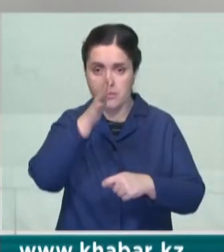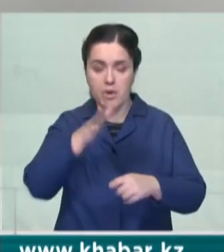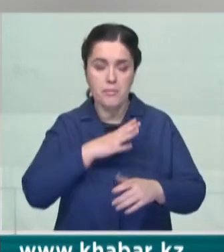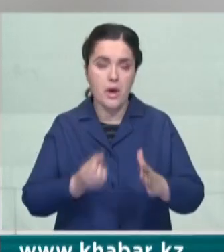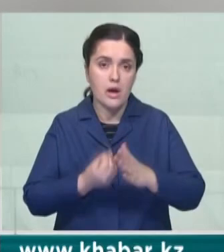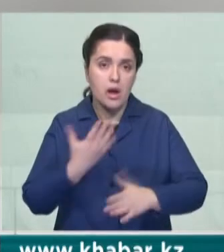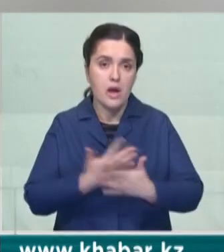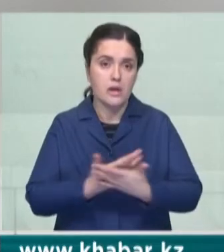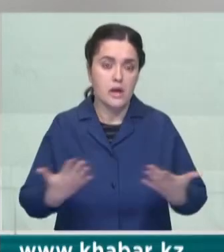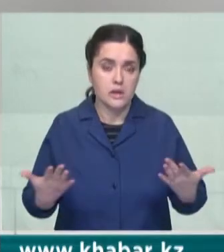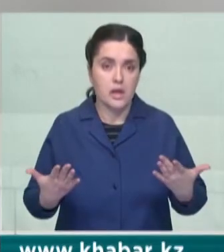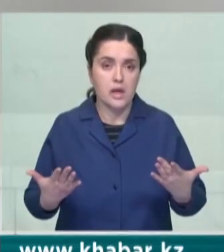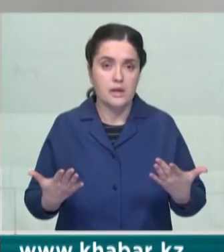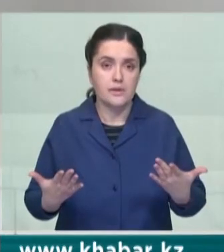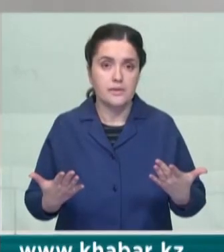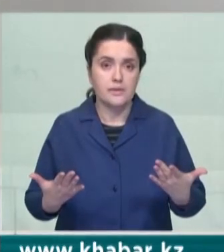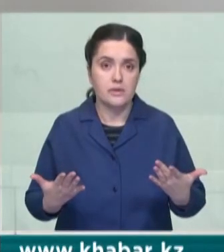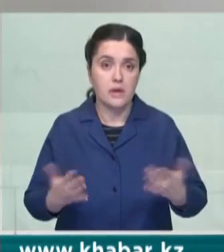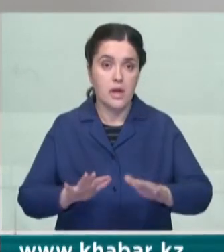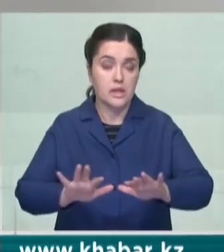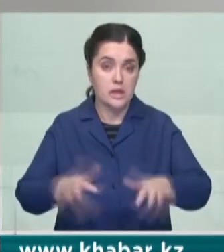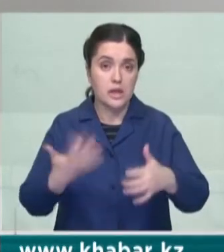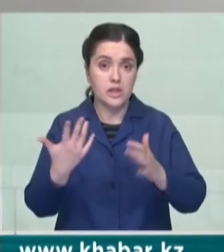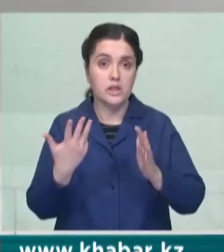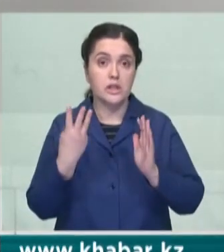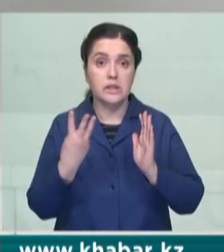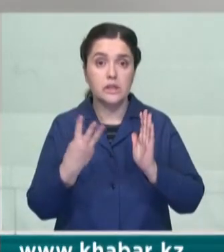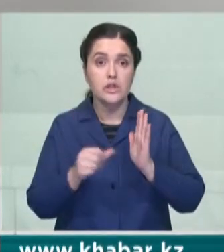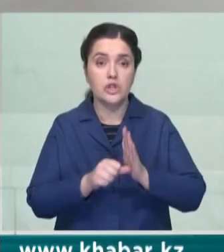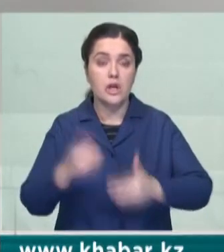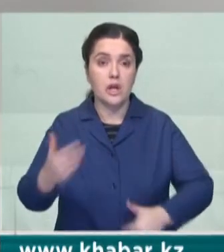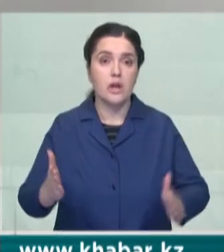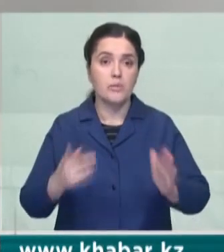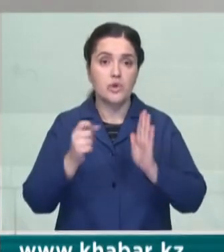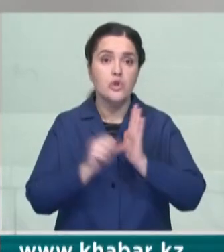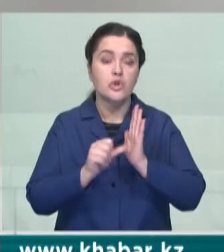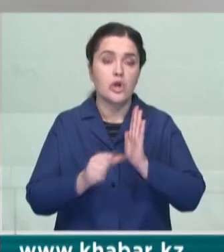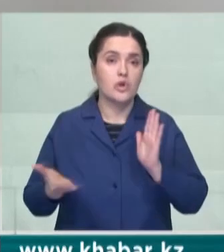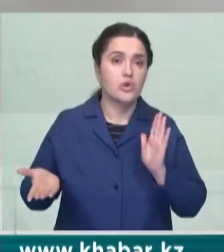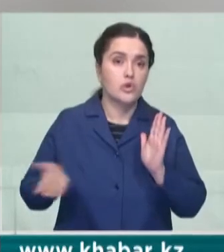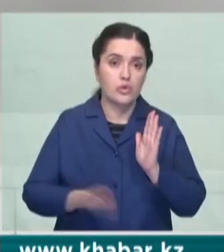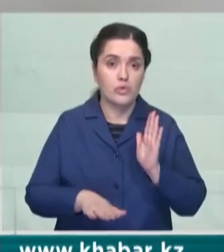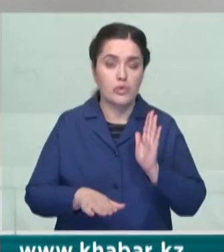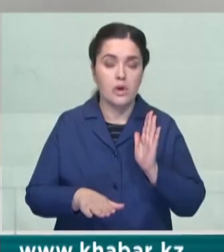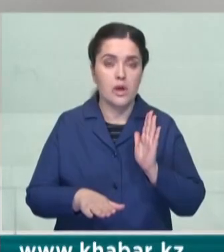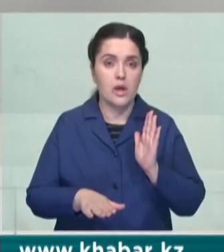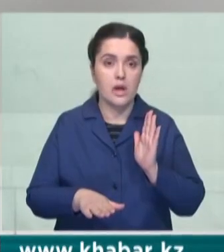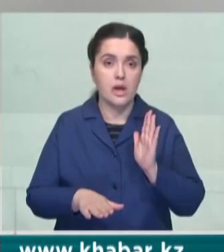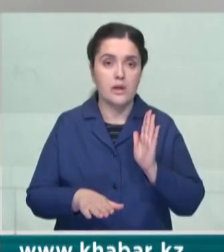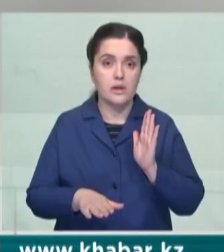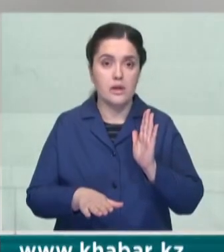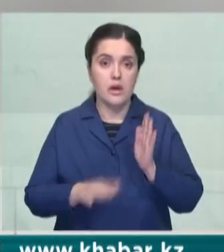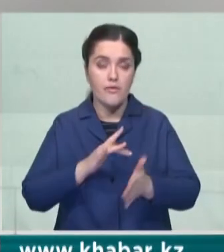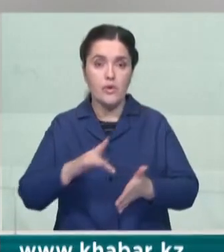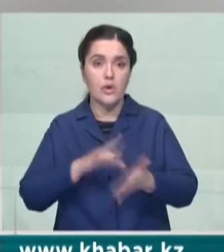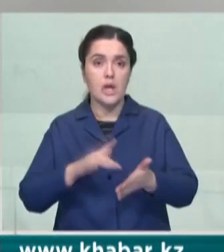продукции пиротехнических веществ. Изъято 36 коробок и 160 штук пиротехнических изделий. Это в